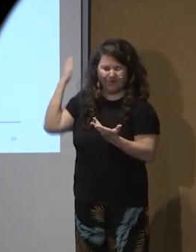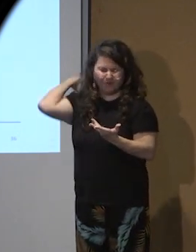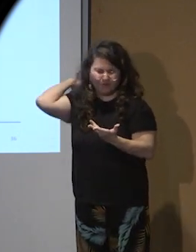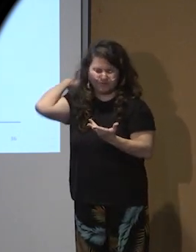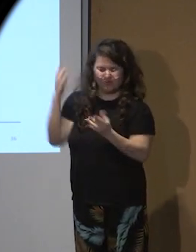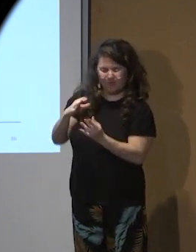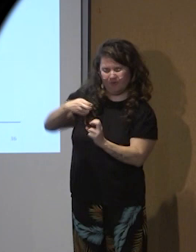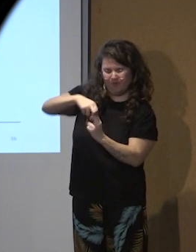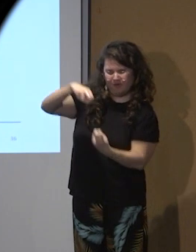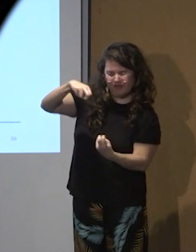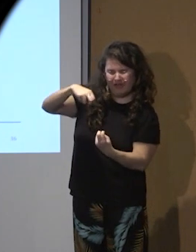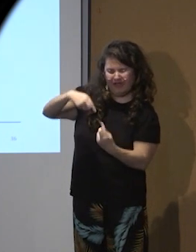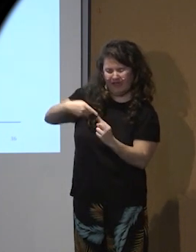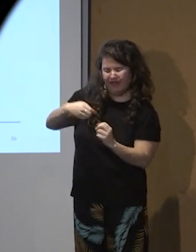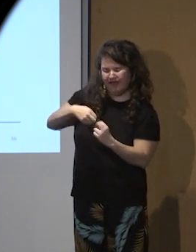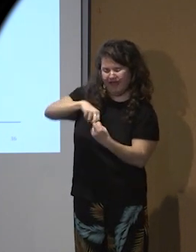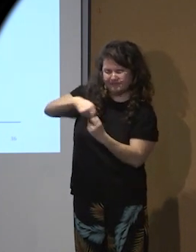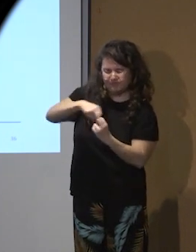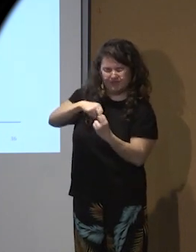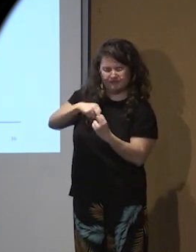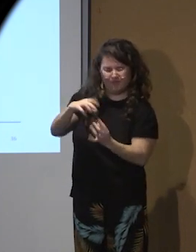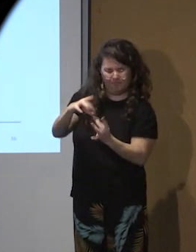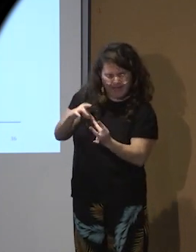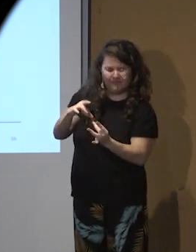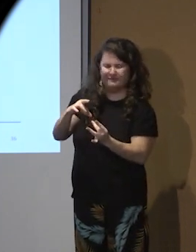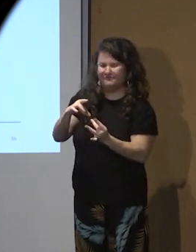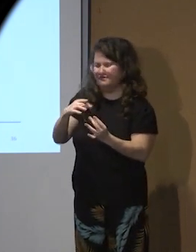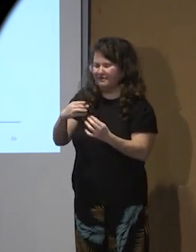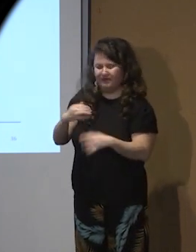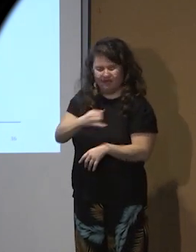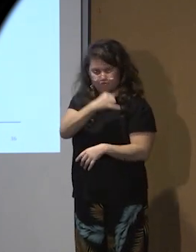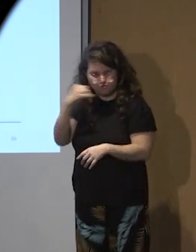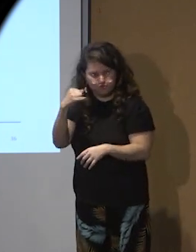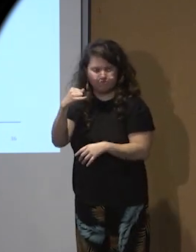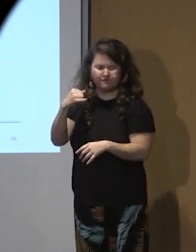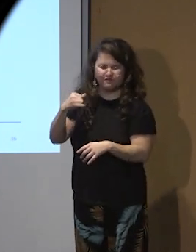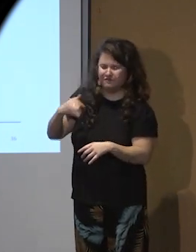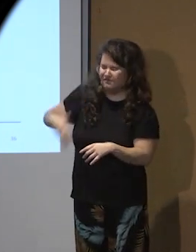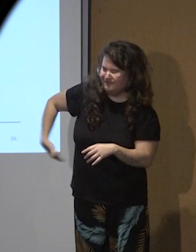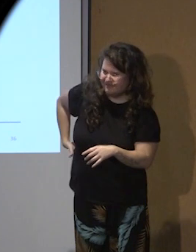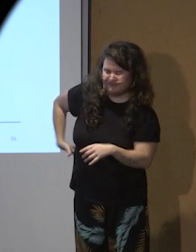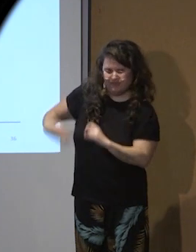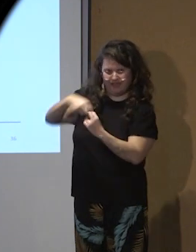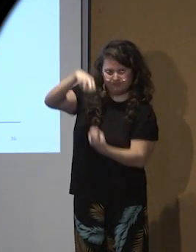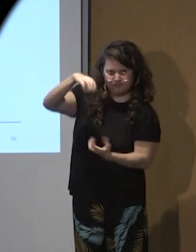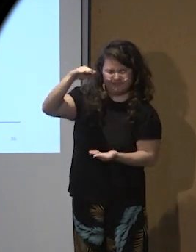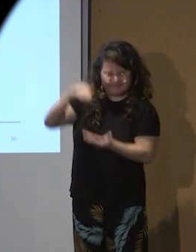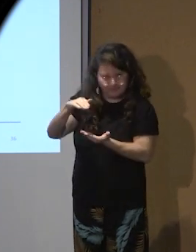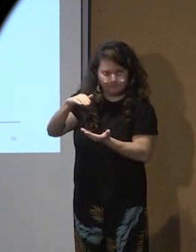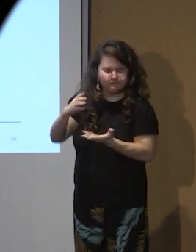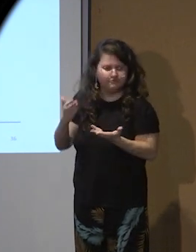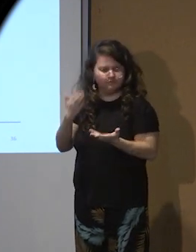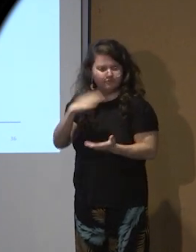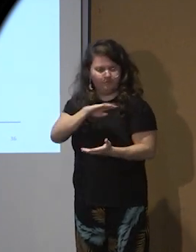beaucoup les articulations, ça tasse le dos, tout ça, ça fait du mal. Est-ce que l'une d'entre vous